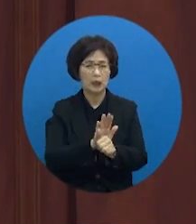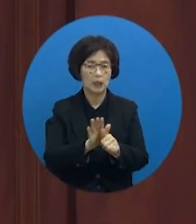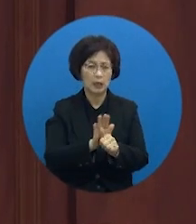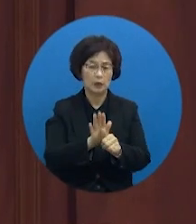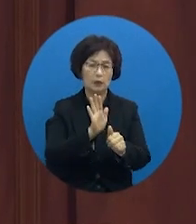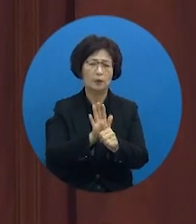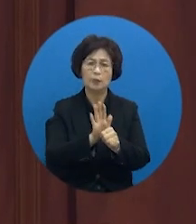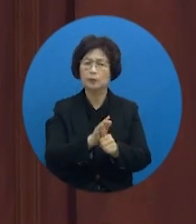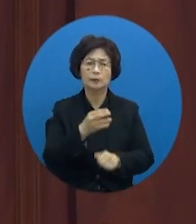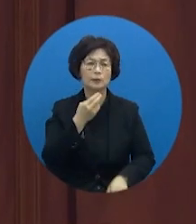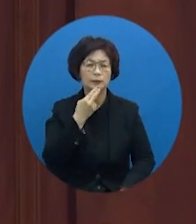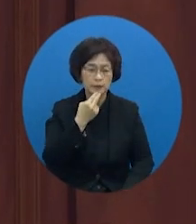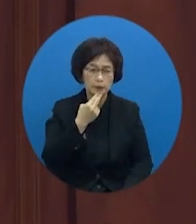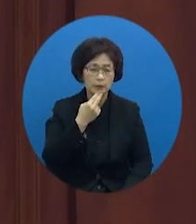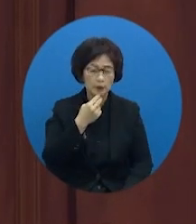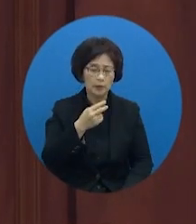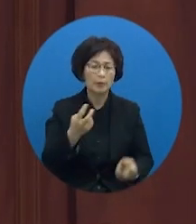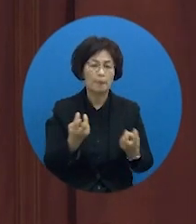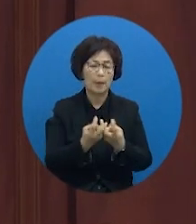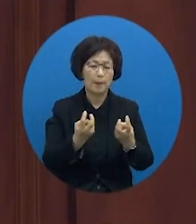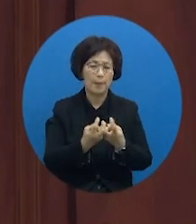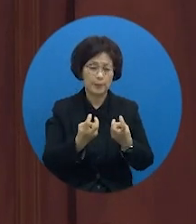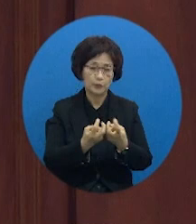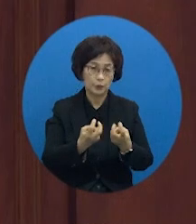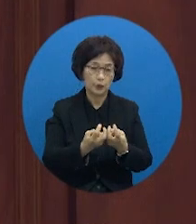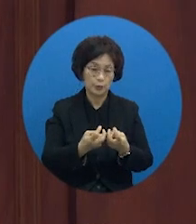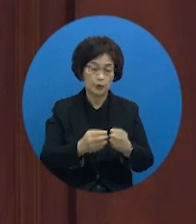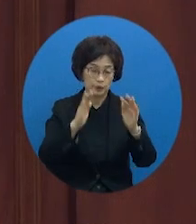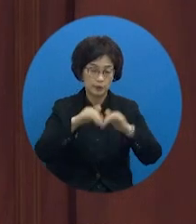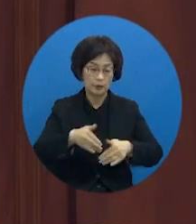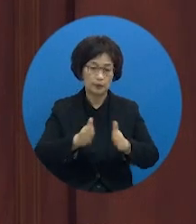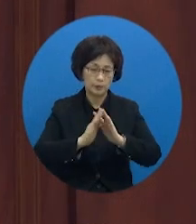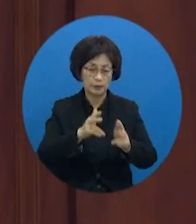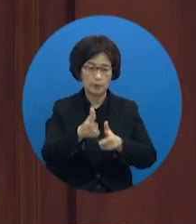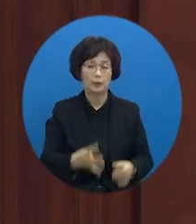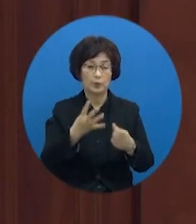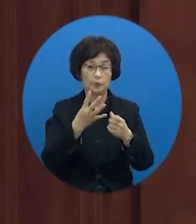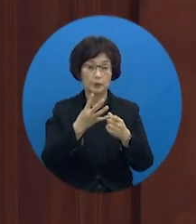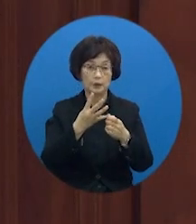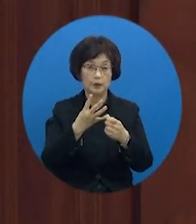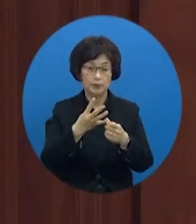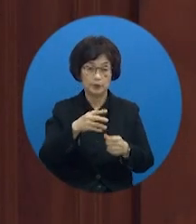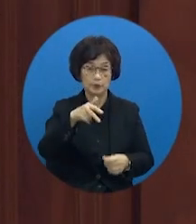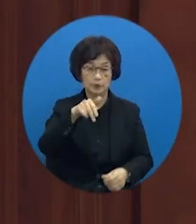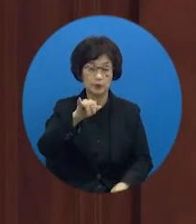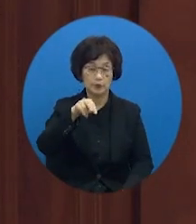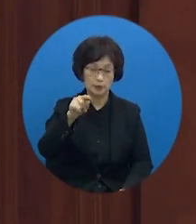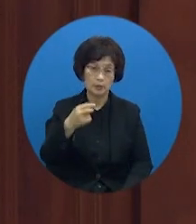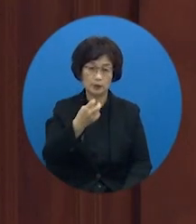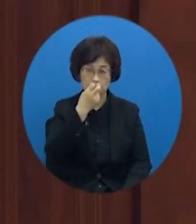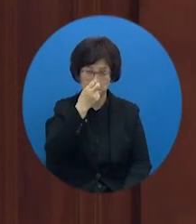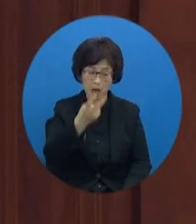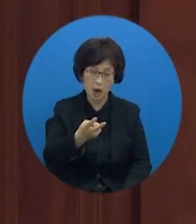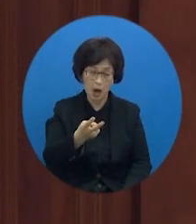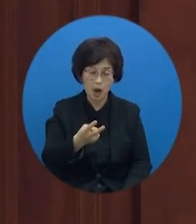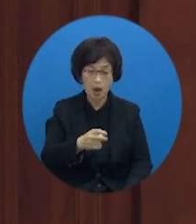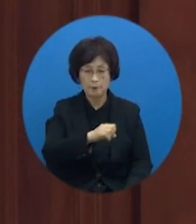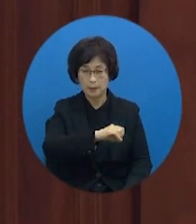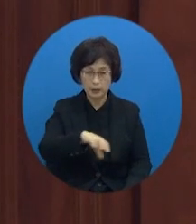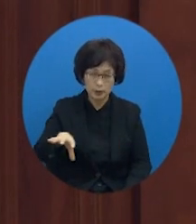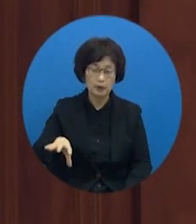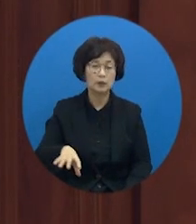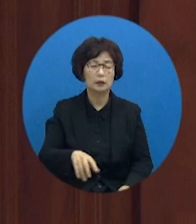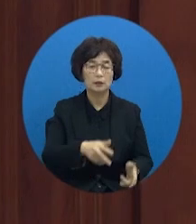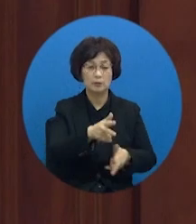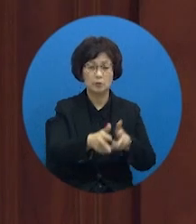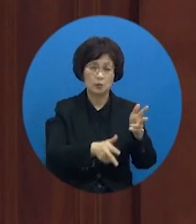전무했으므로 이에 대한 방안 마련도 재건축 사업과 함께 고민해 주시기 바랍니다. 지사동의 악취 배출 시설 실태를